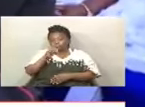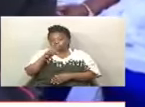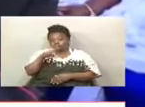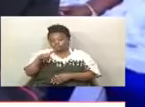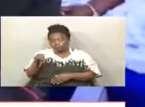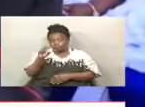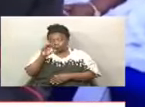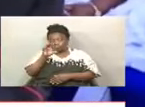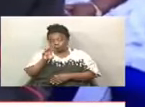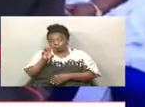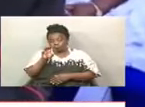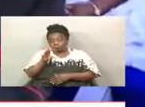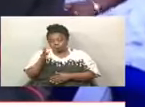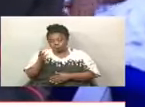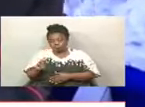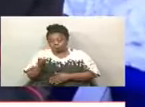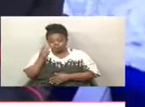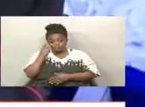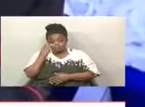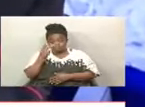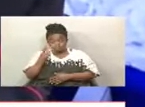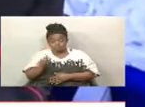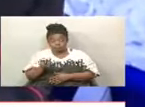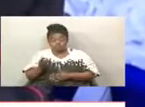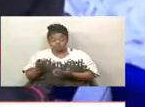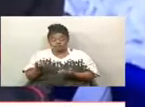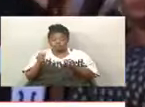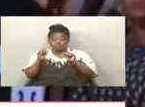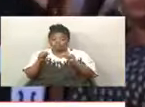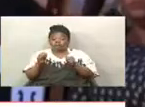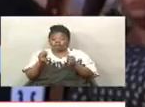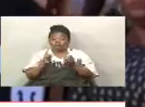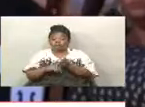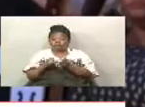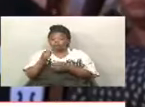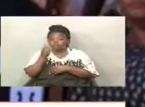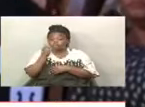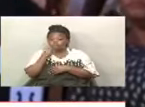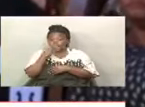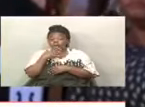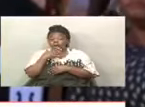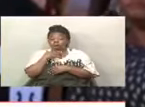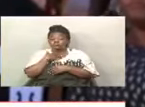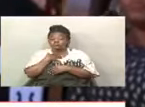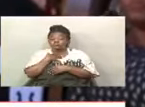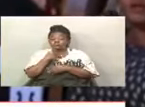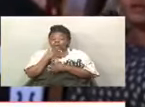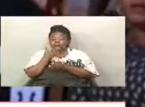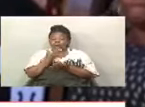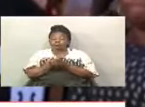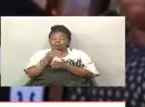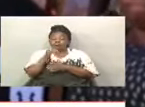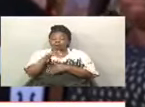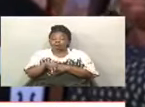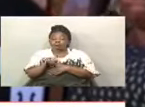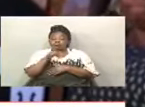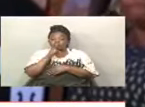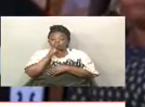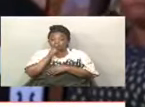obusajja bwe basangibwa omulina bajanja bibwe kwenda kumalira nyumba saba na munomuna